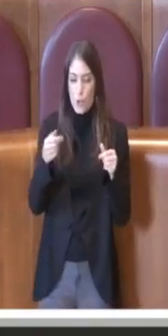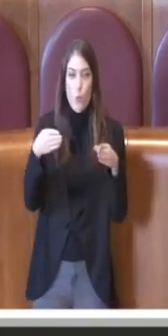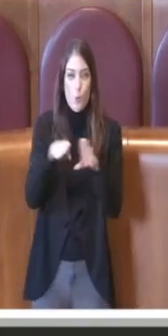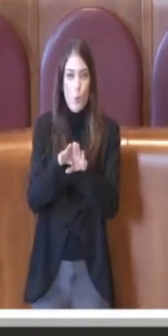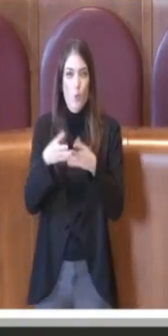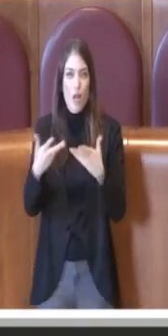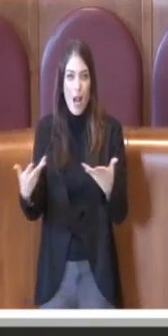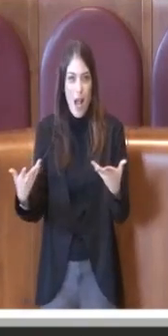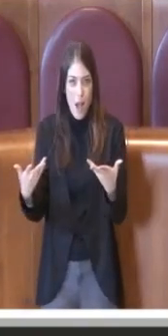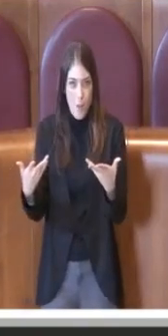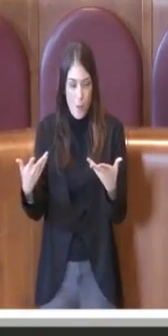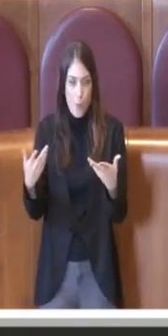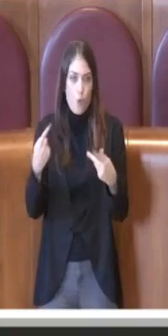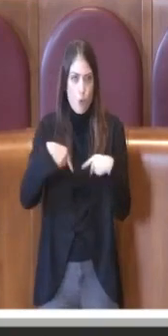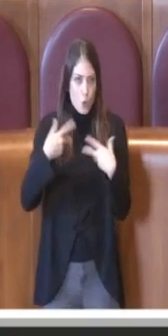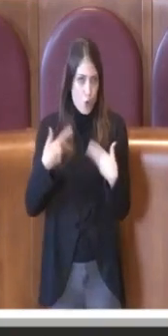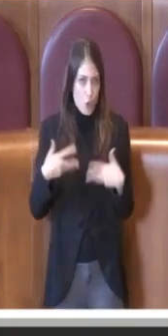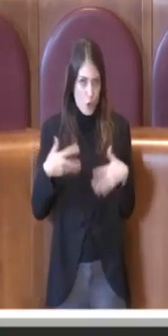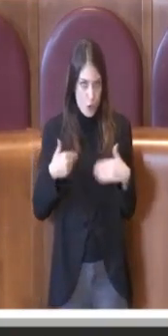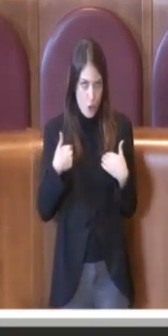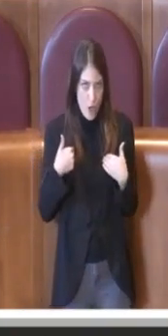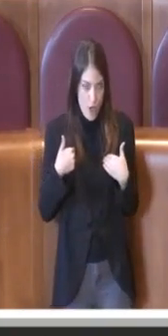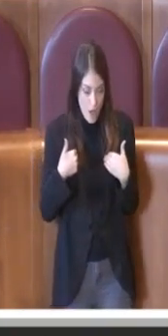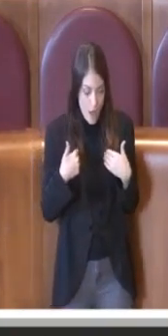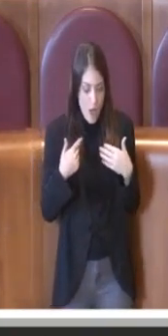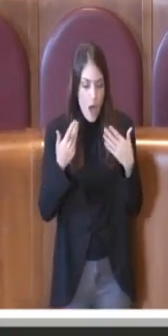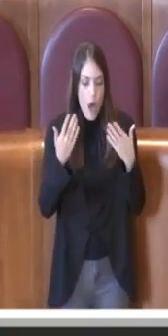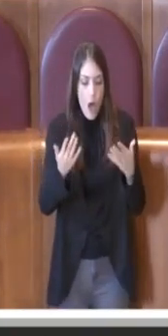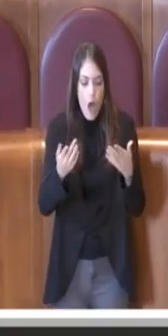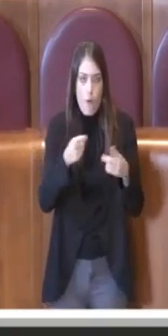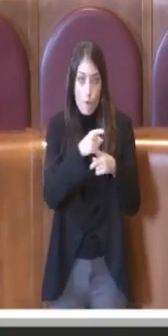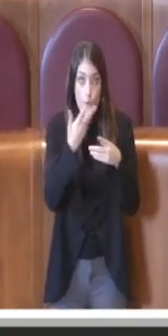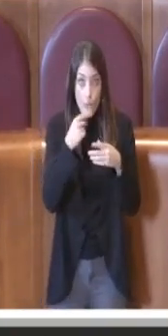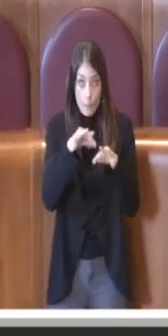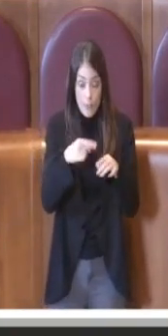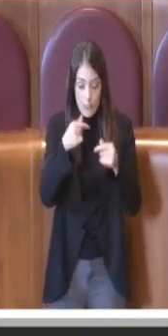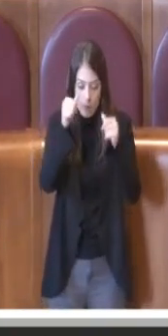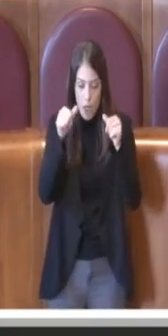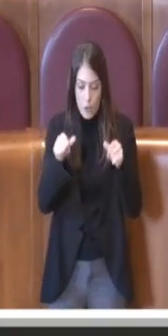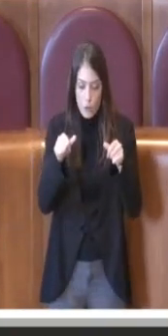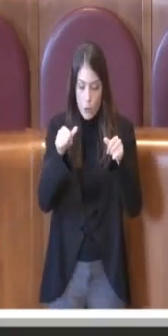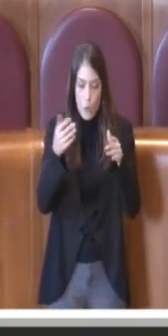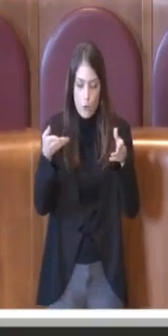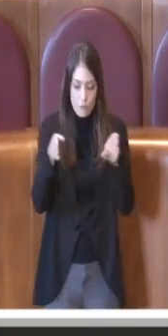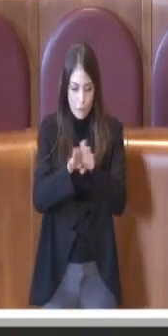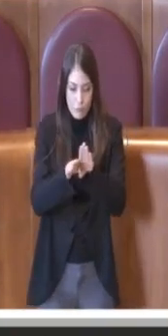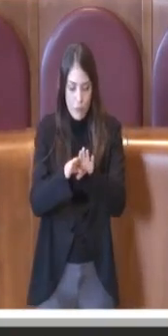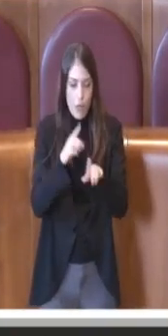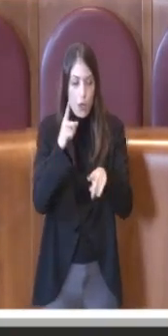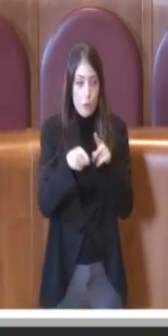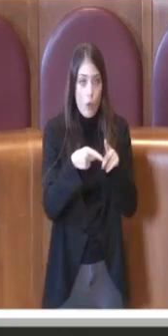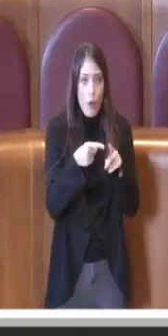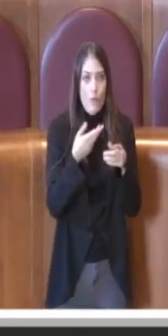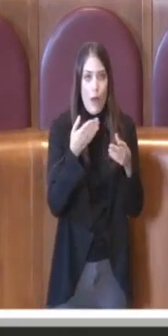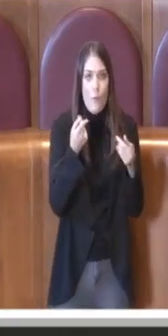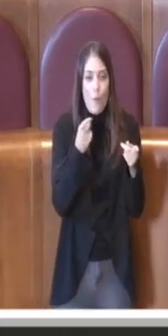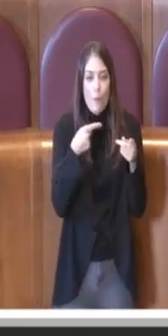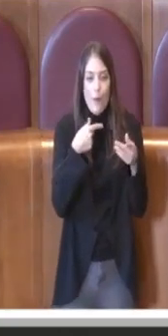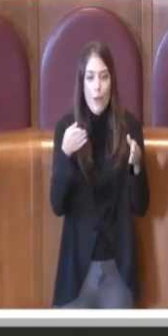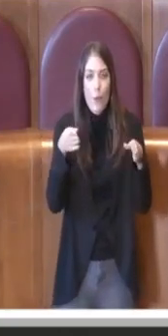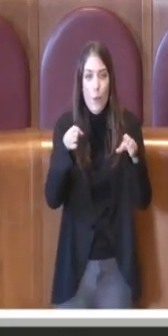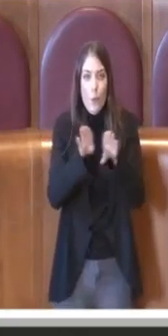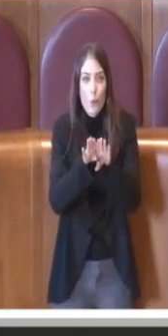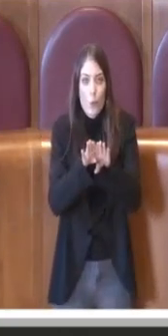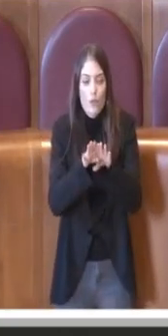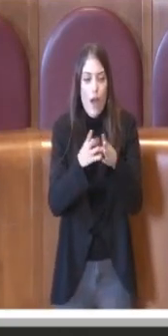campo, come stiamo facendo, si procede anche ad un'analisi delle persone che